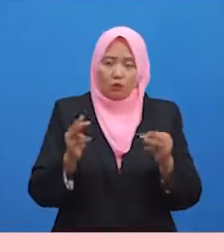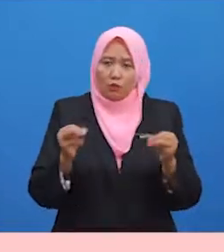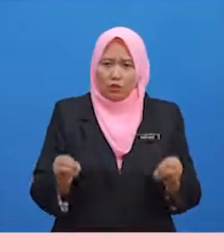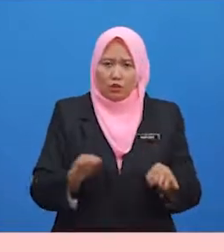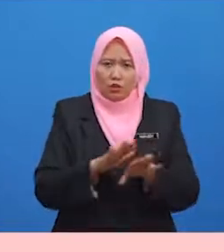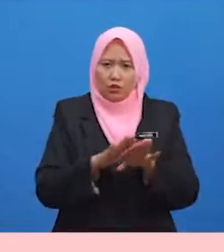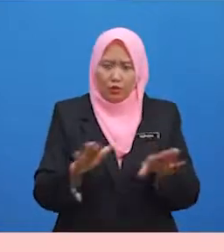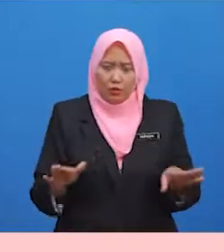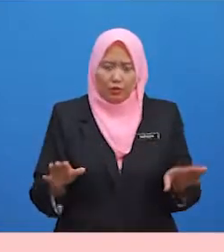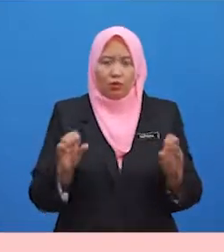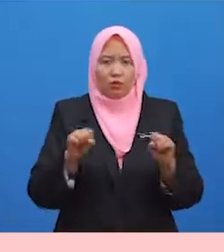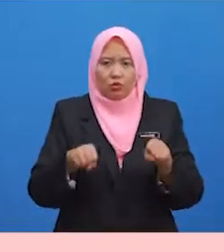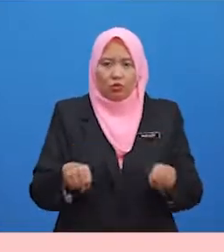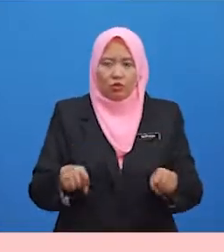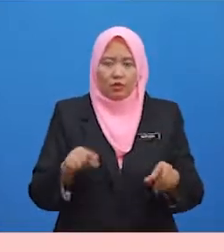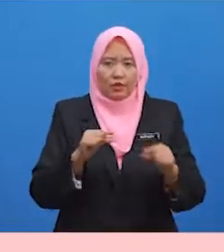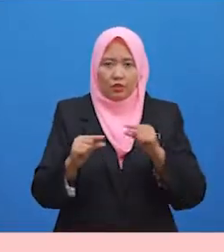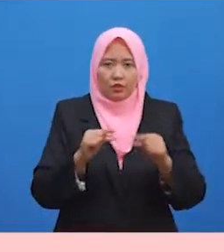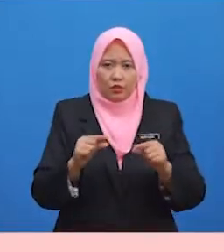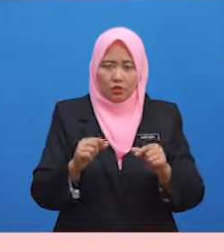anggotanya sendiri.